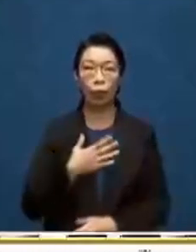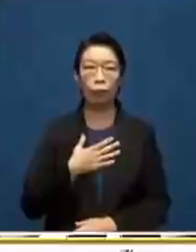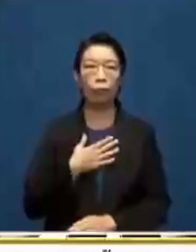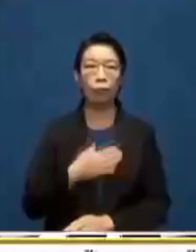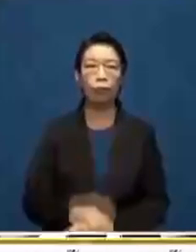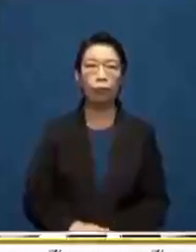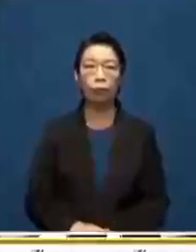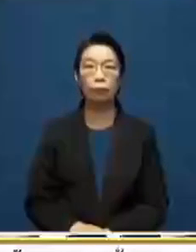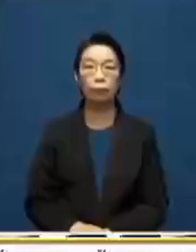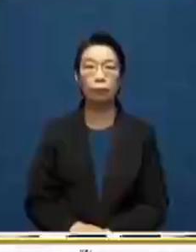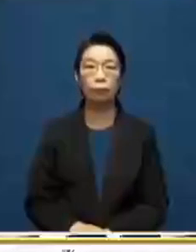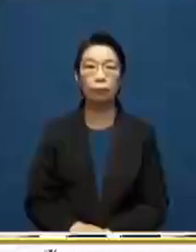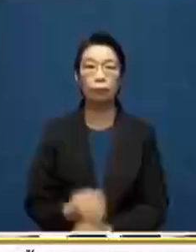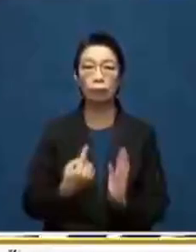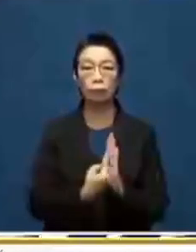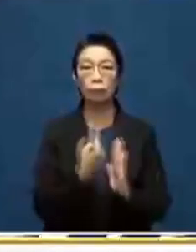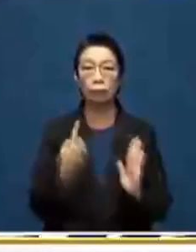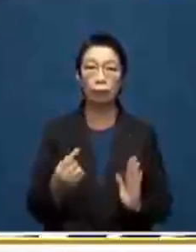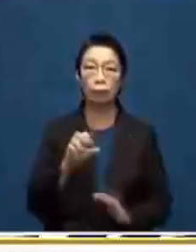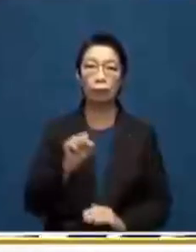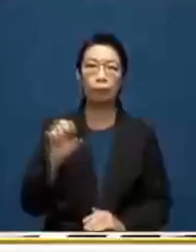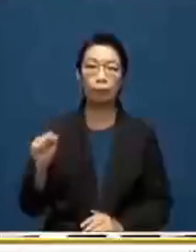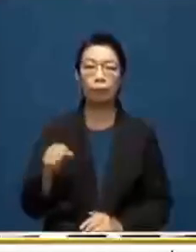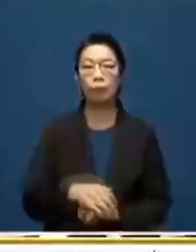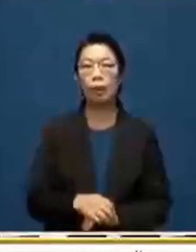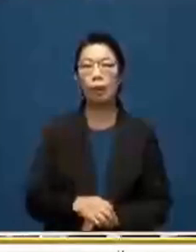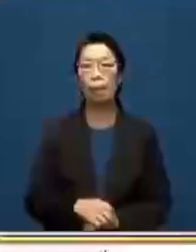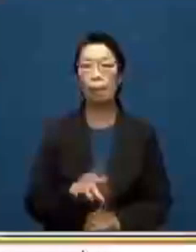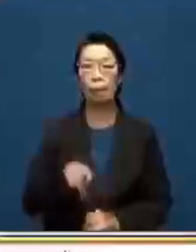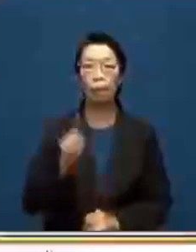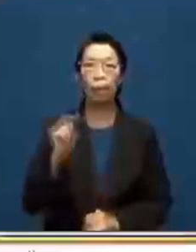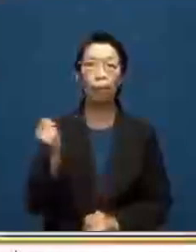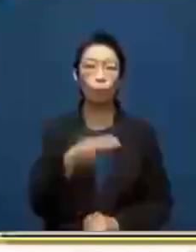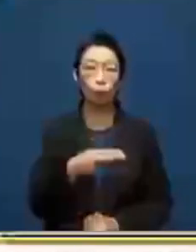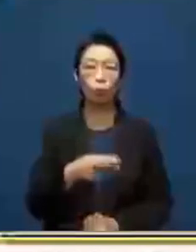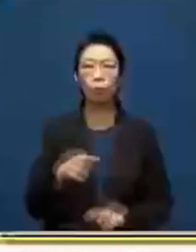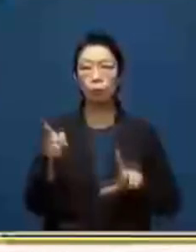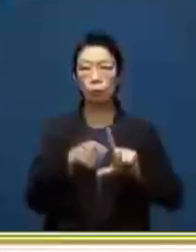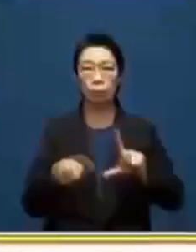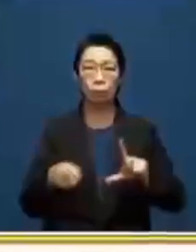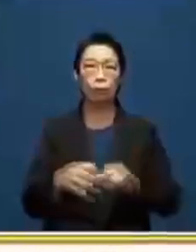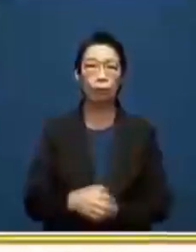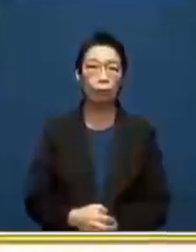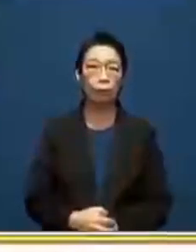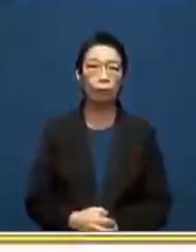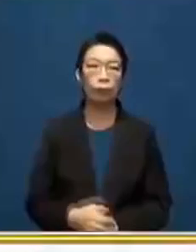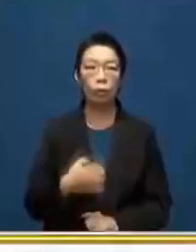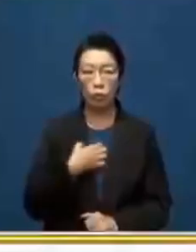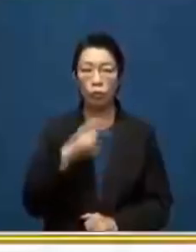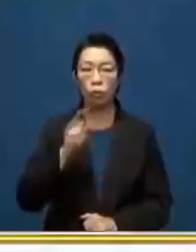ศักดิ์ผู้แทนราษฎรปทุมธานีเขต7นะครับพรรคก้าวไกลก็ขอข